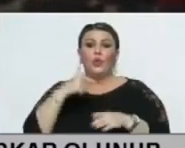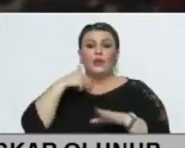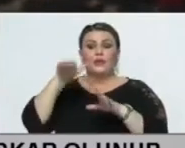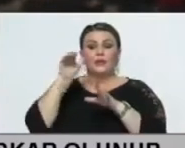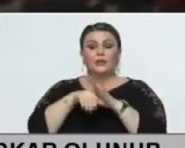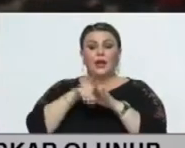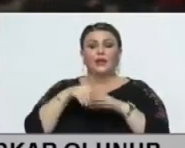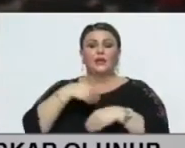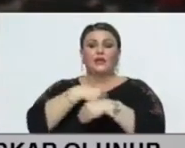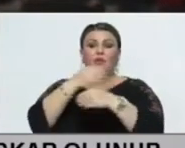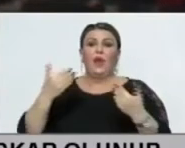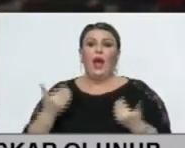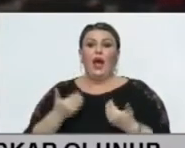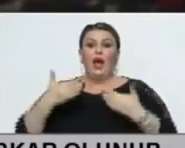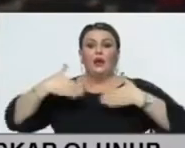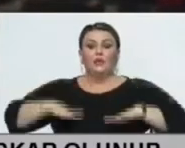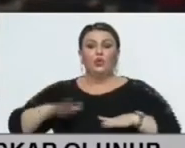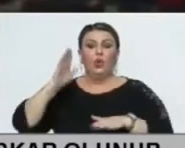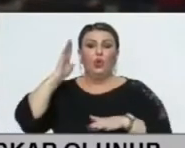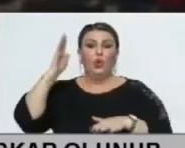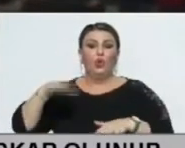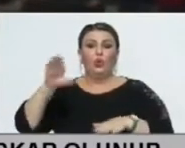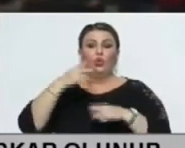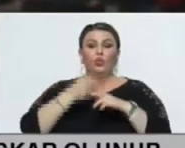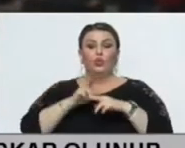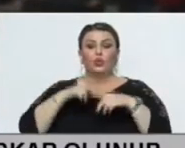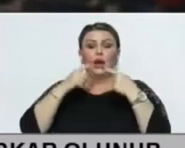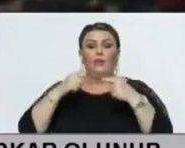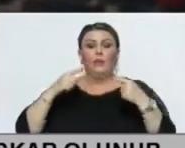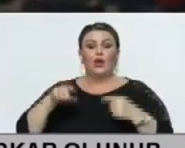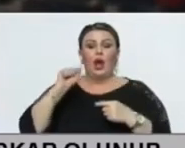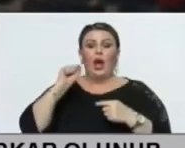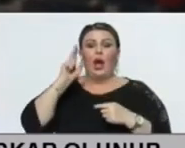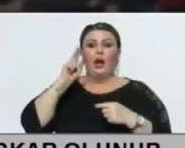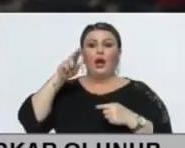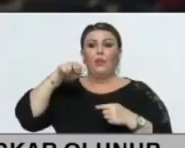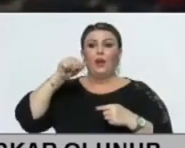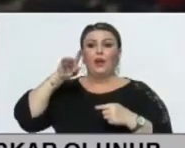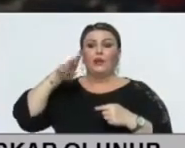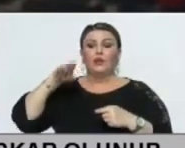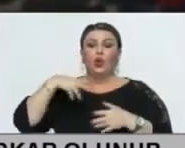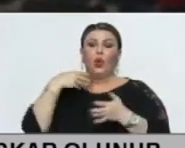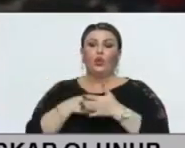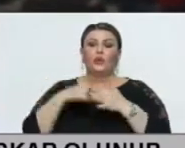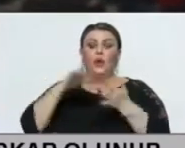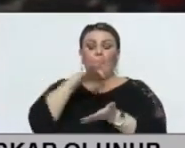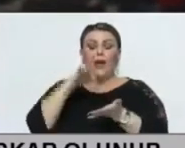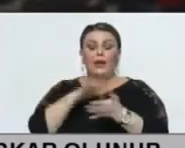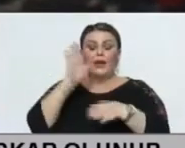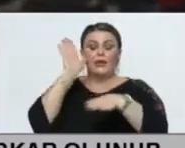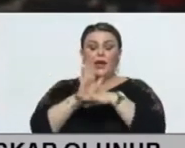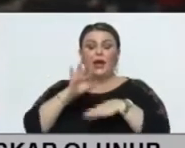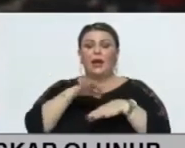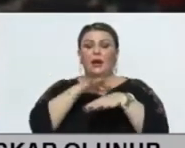verməklə həyata keçirilir. Bundan başqa AK Partinin öz tərkibində mərkəzi qərar və